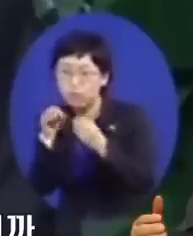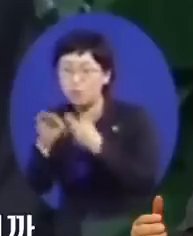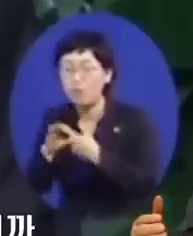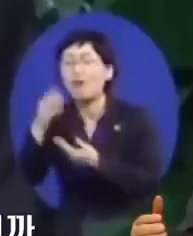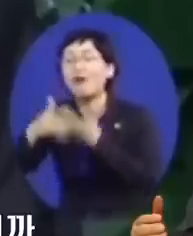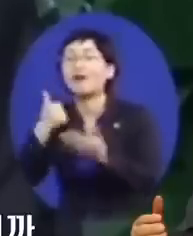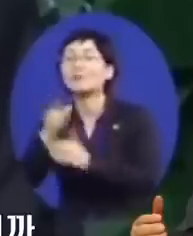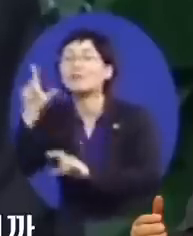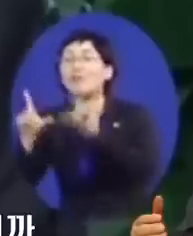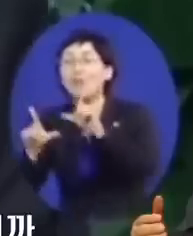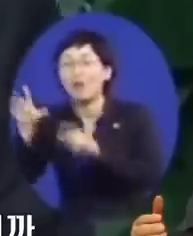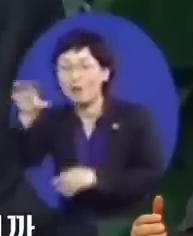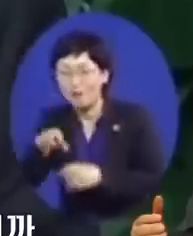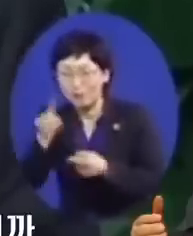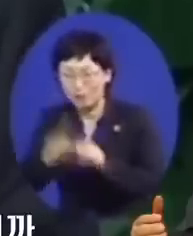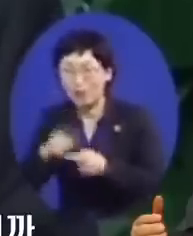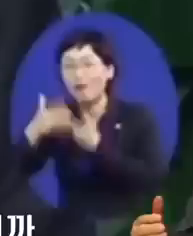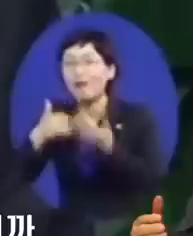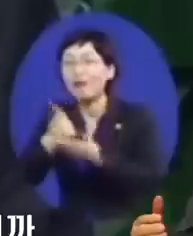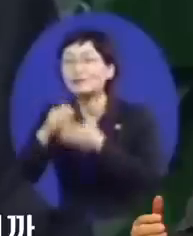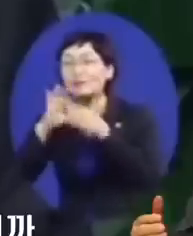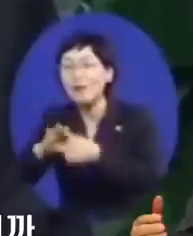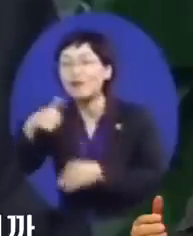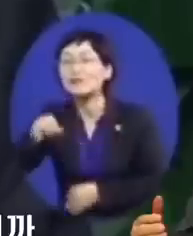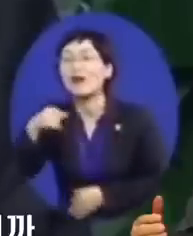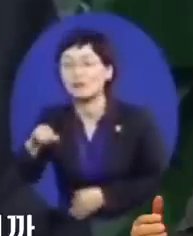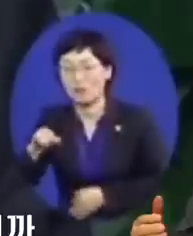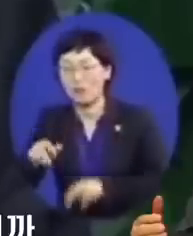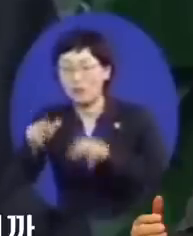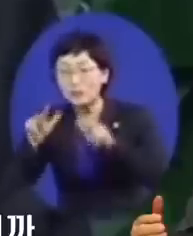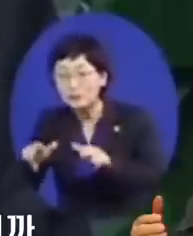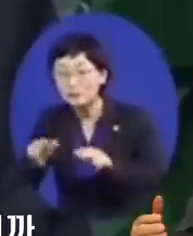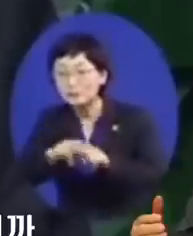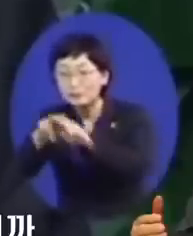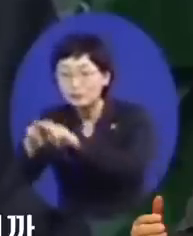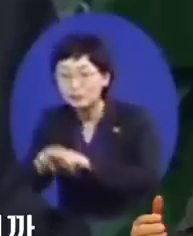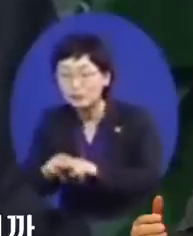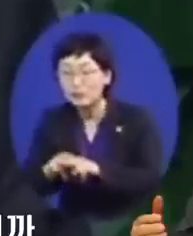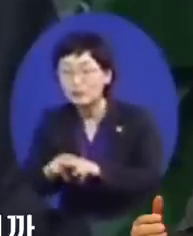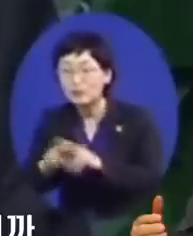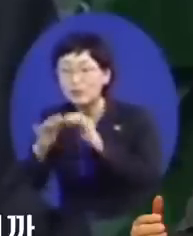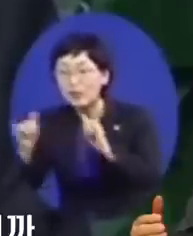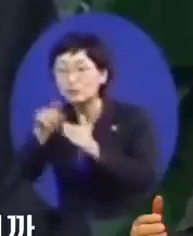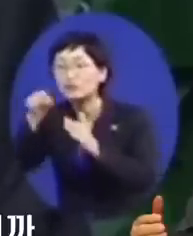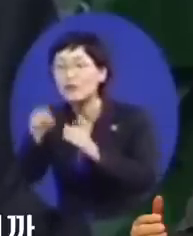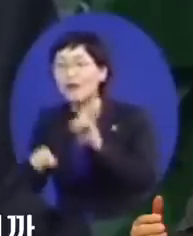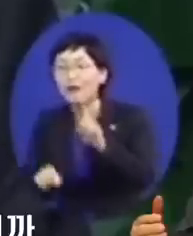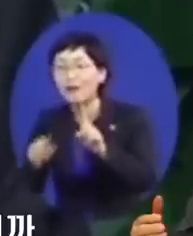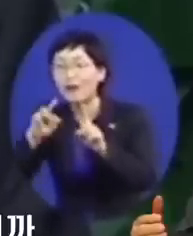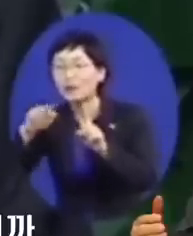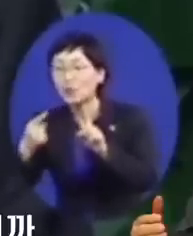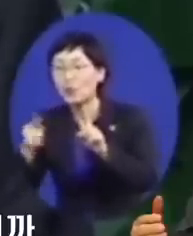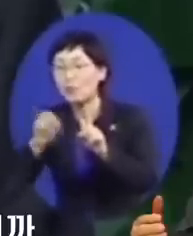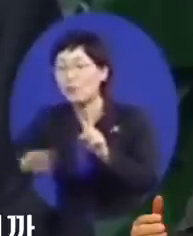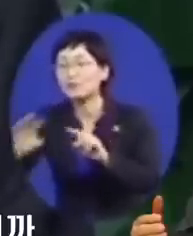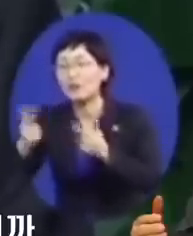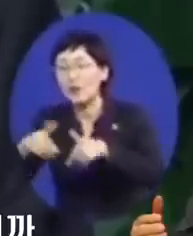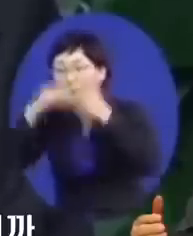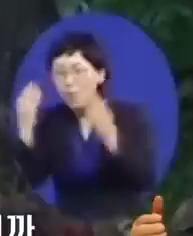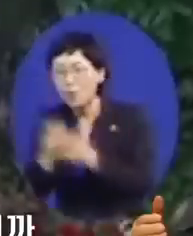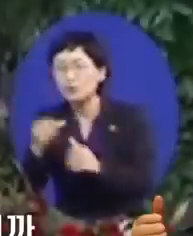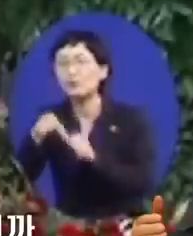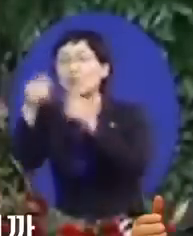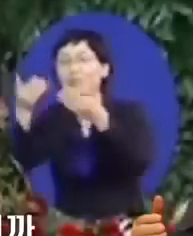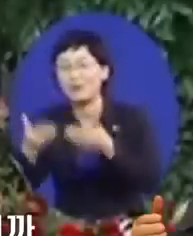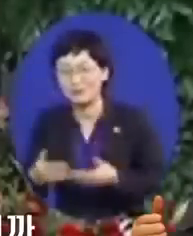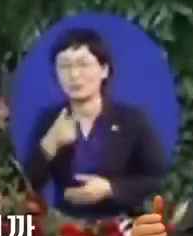자녀인 것입니다. 하나님은 이 중에 한 사람도 버림받기를 원치 아니하시고 모두 다 복음을 듣고 구원받기를 원하시고 계신